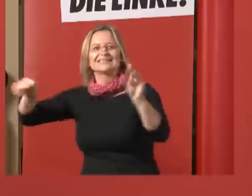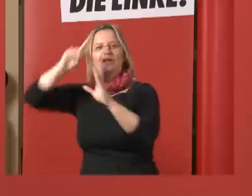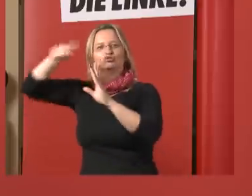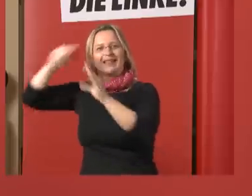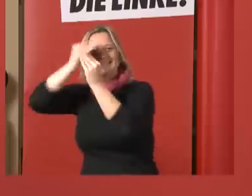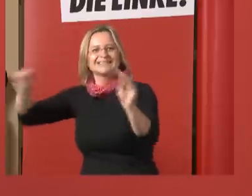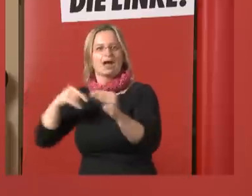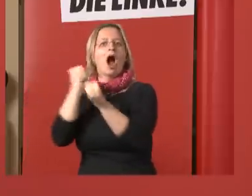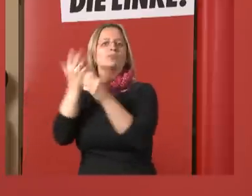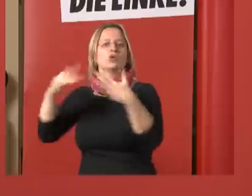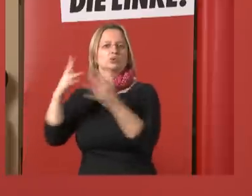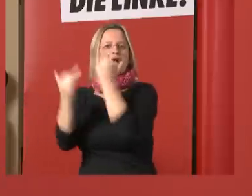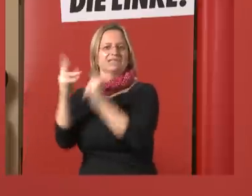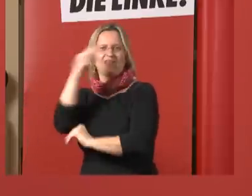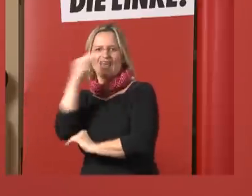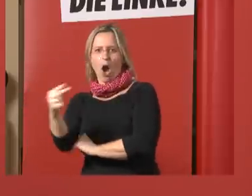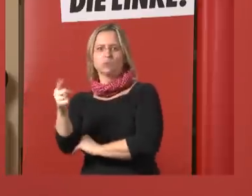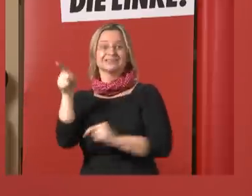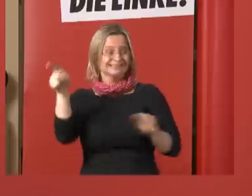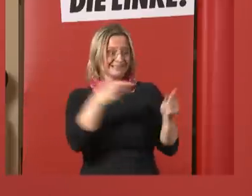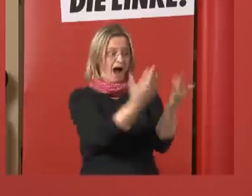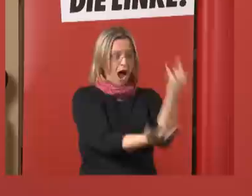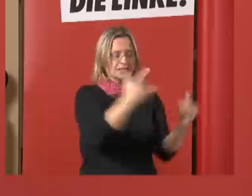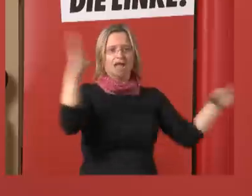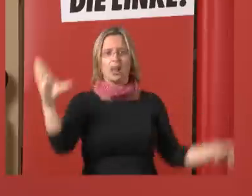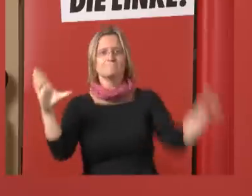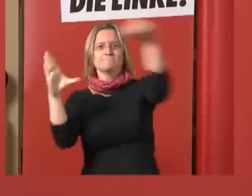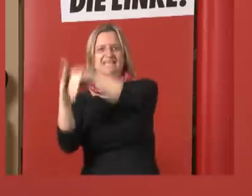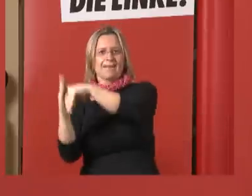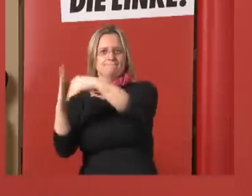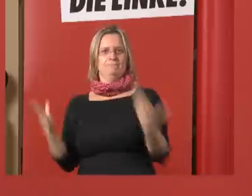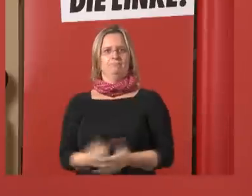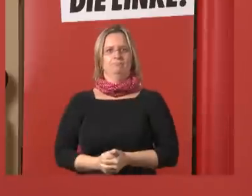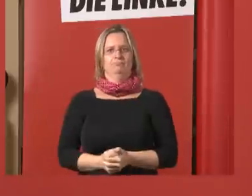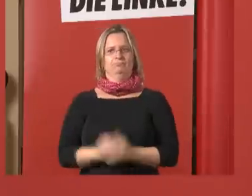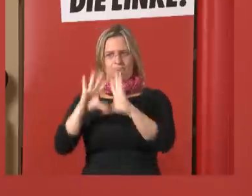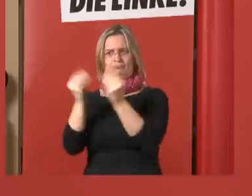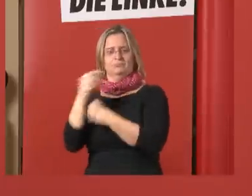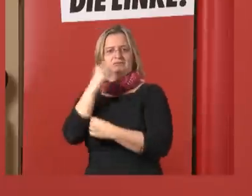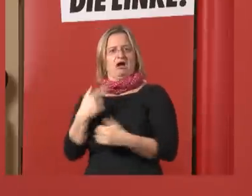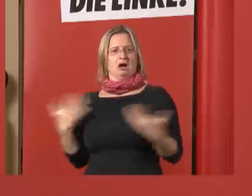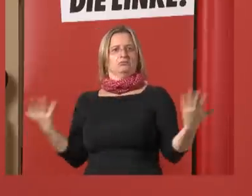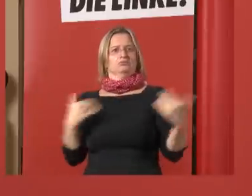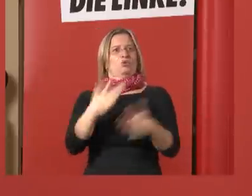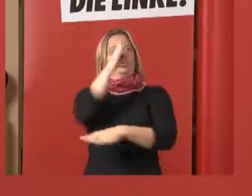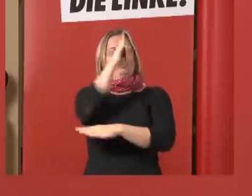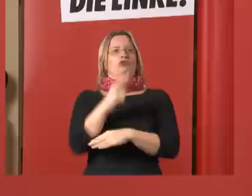Frau Ministerin die Statistik veröffentlicht, wie hoch die Arbeitslosenquote ist und